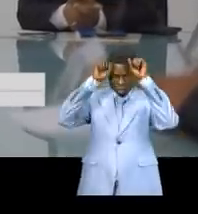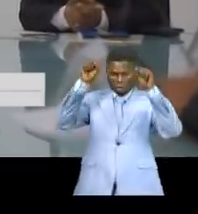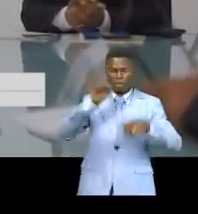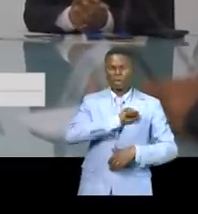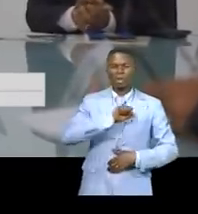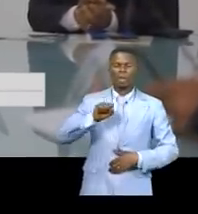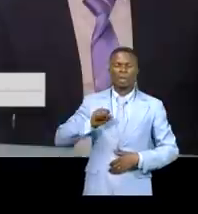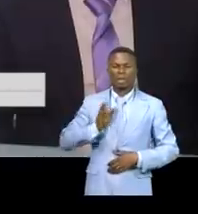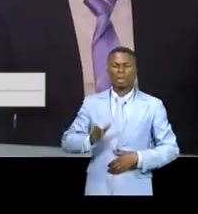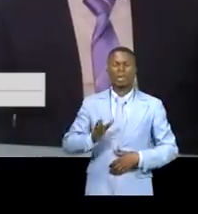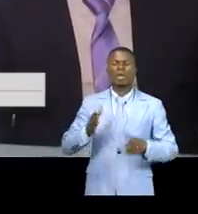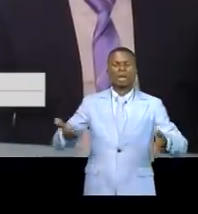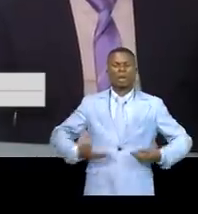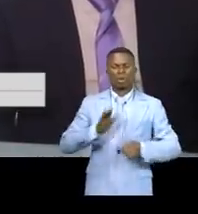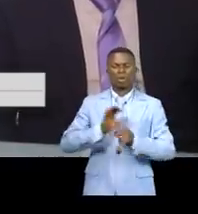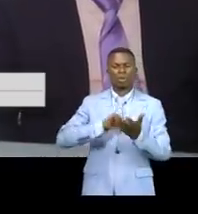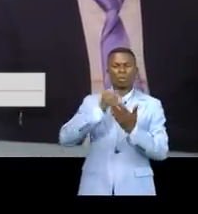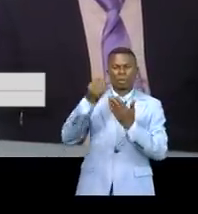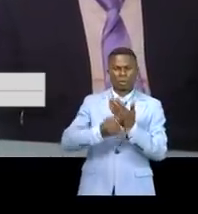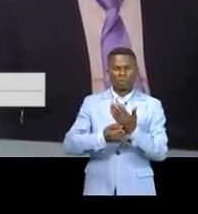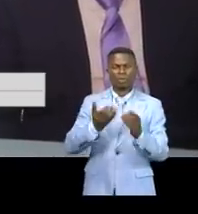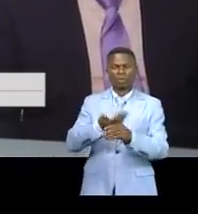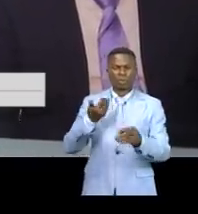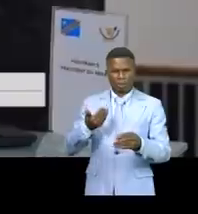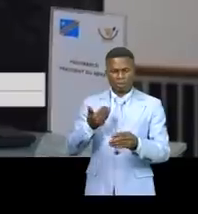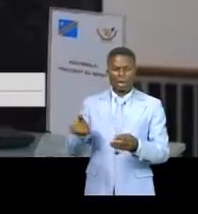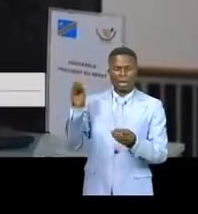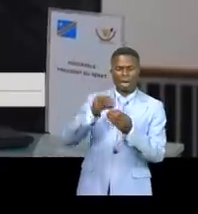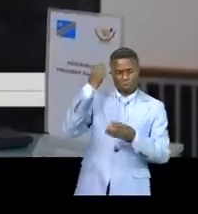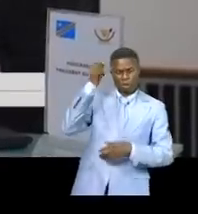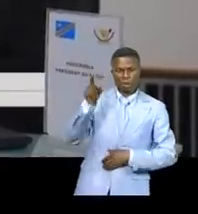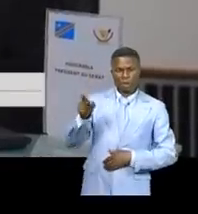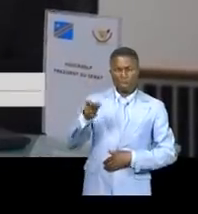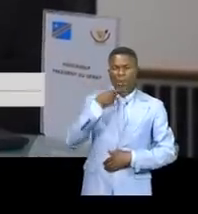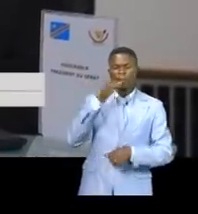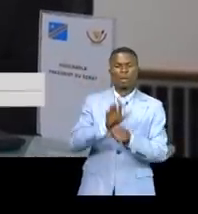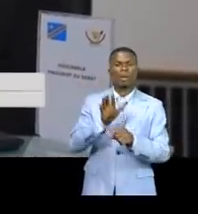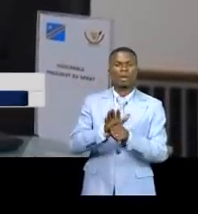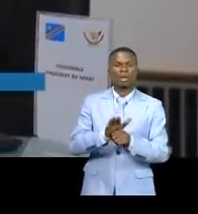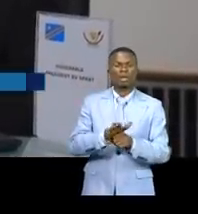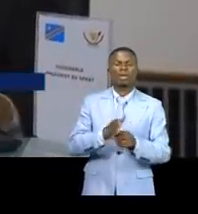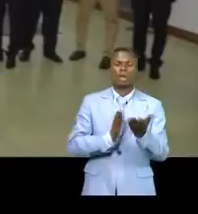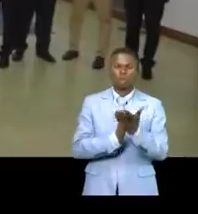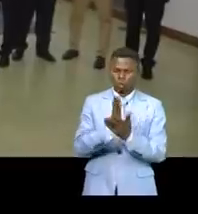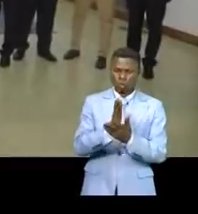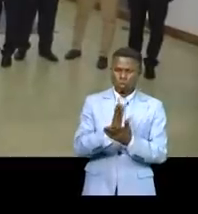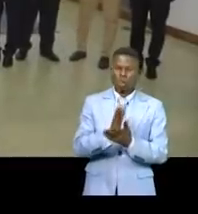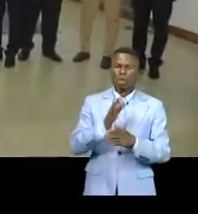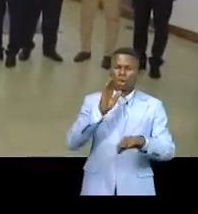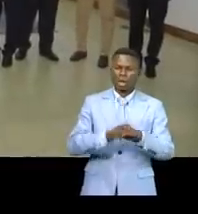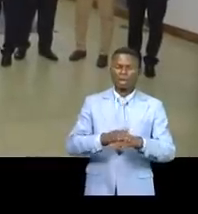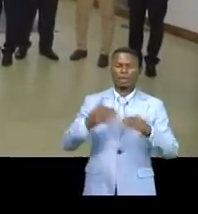Sénat qui a apprécié le projet avant d'émettre quelques avis. Il a insisté sur les sérieux qui devraient animer